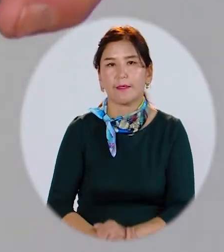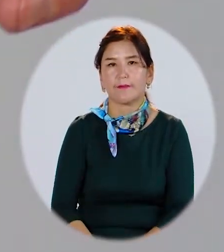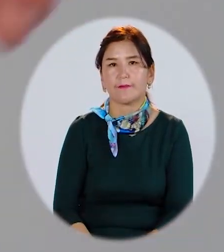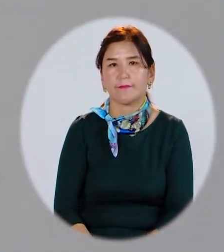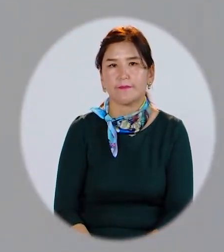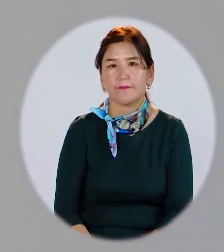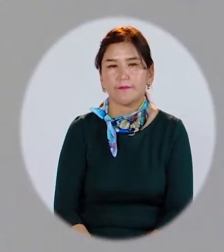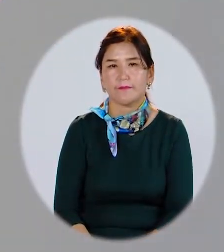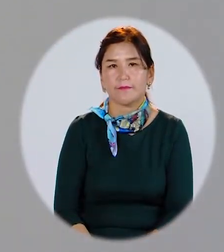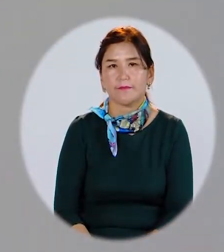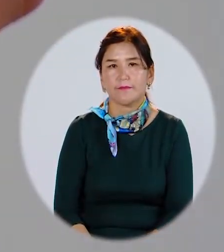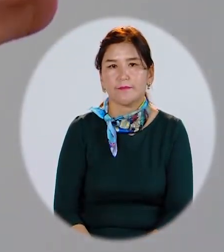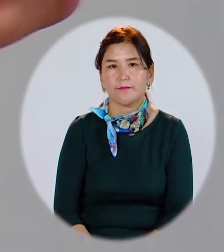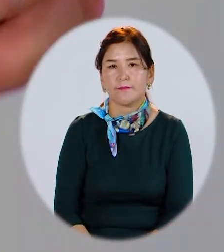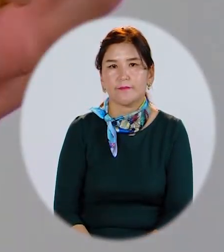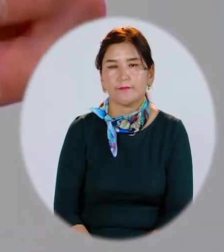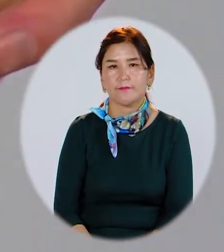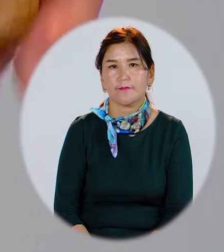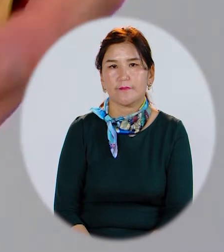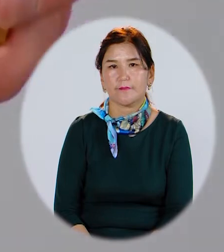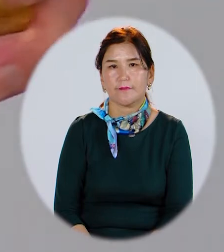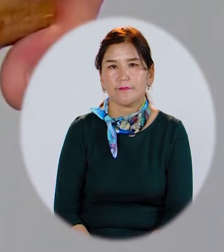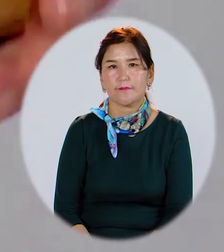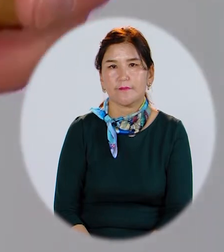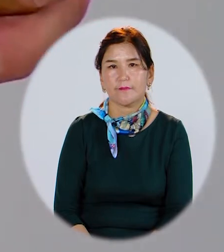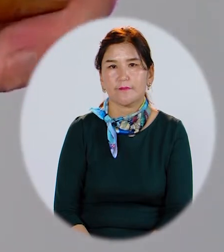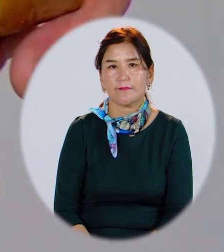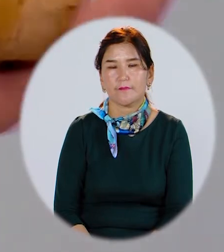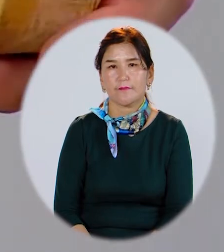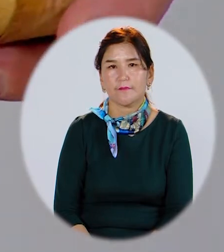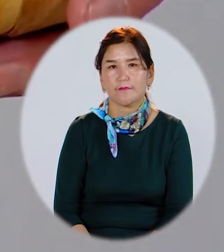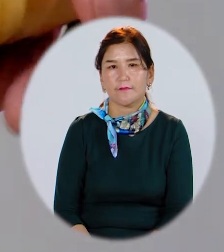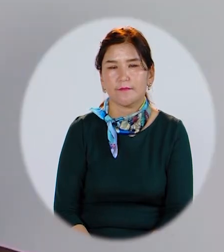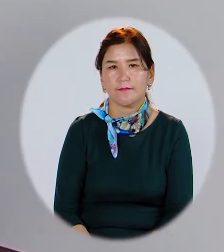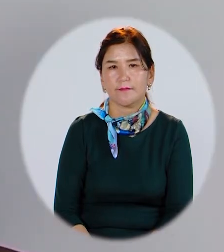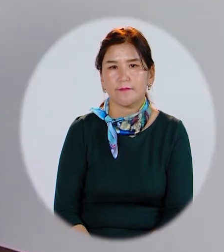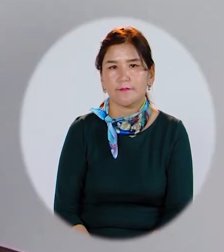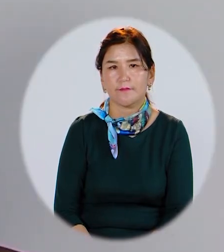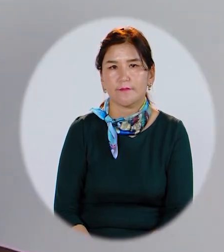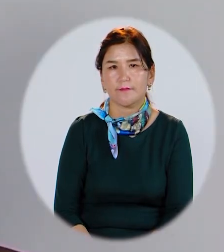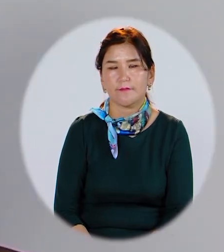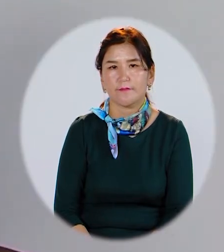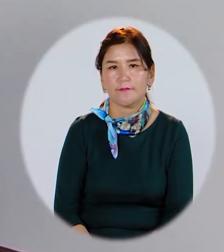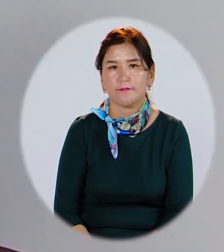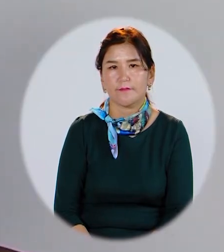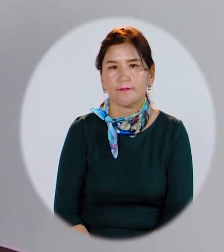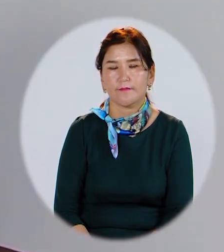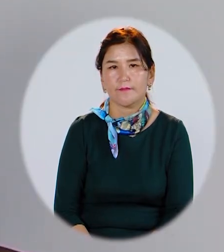үгээд явна. За ингээд баг зэрэг доош нь суулгаж өгнө.